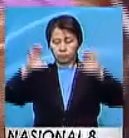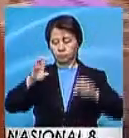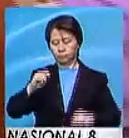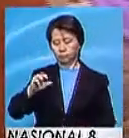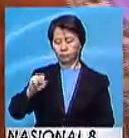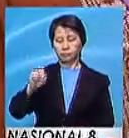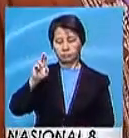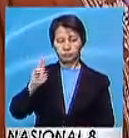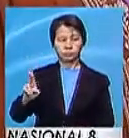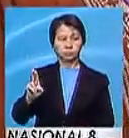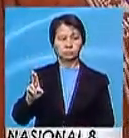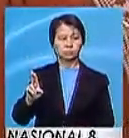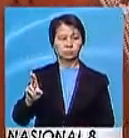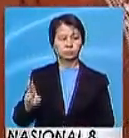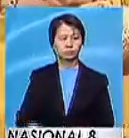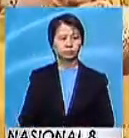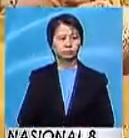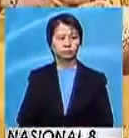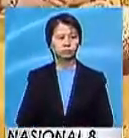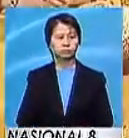Muhammad Zahid Muhammad Nordin.